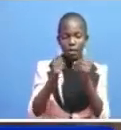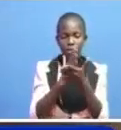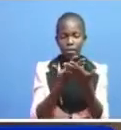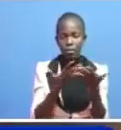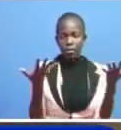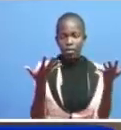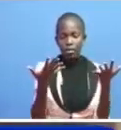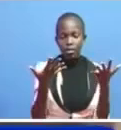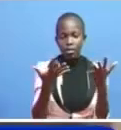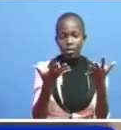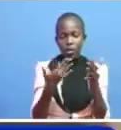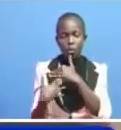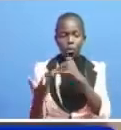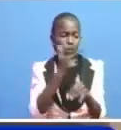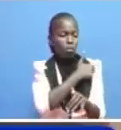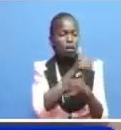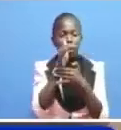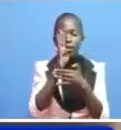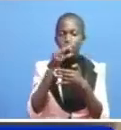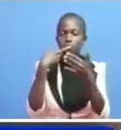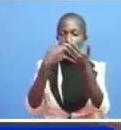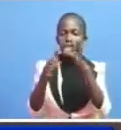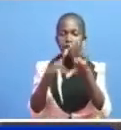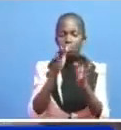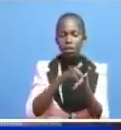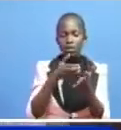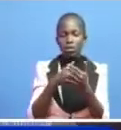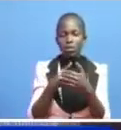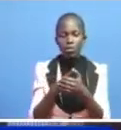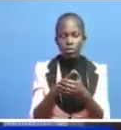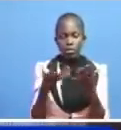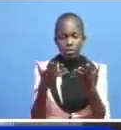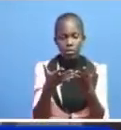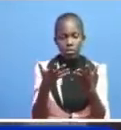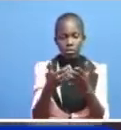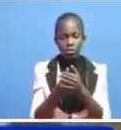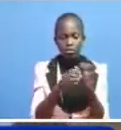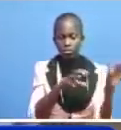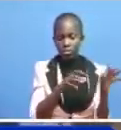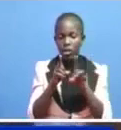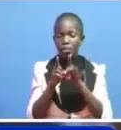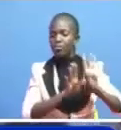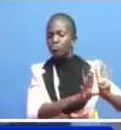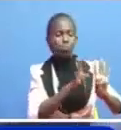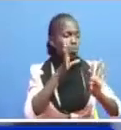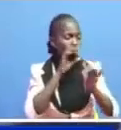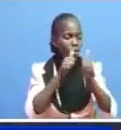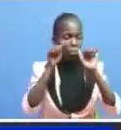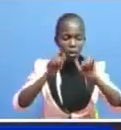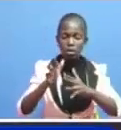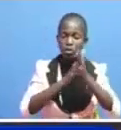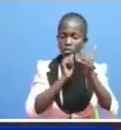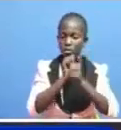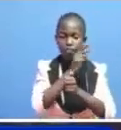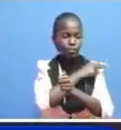wa masivitali. Aimenda Makunae Livoti kaundini ya Masaku kulamata utumika nesa na ingi kumakule mivetani na nzeke kana neto ila itonya kwananga masivitali